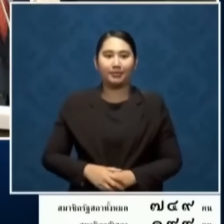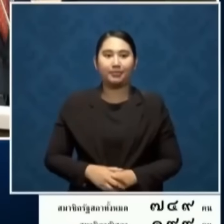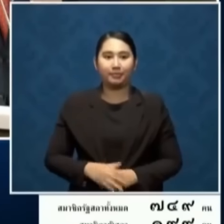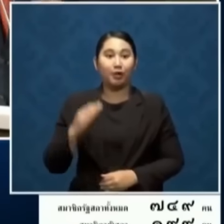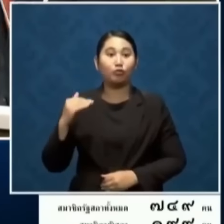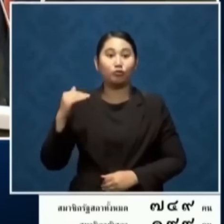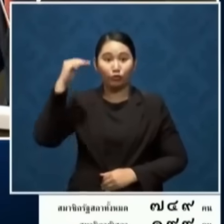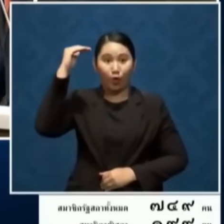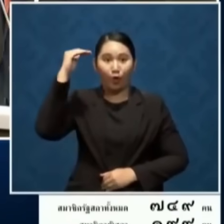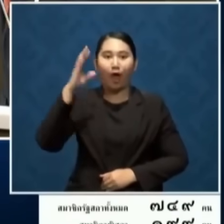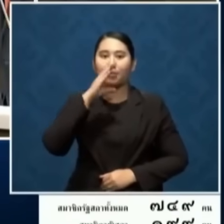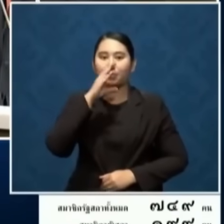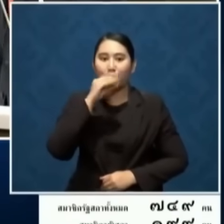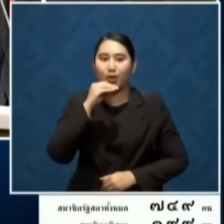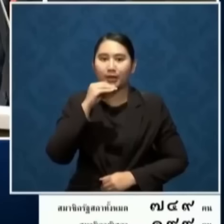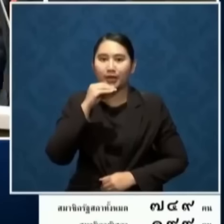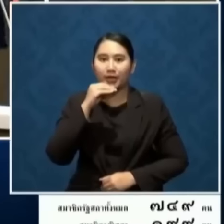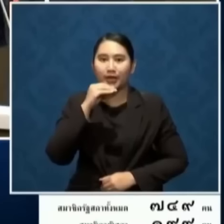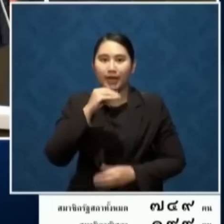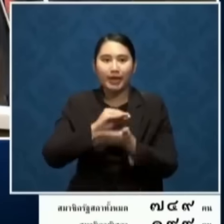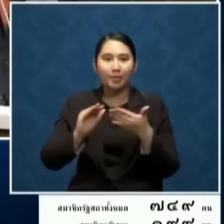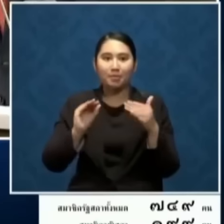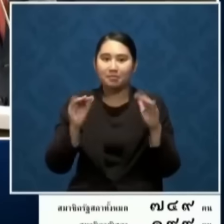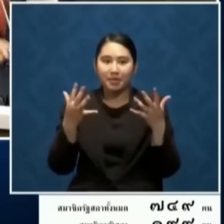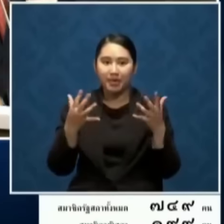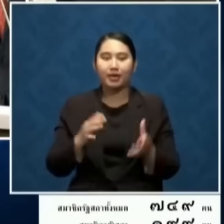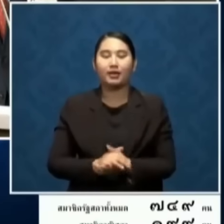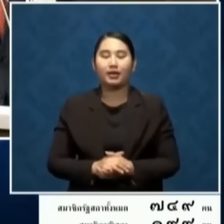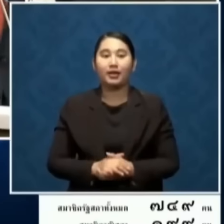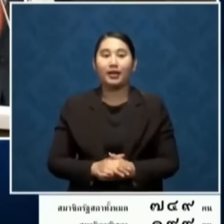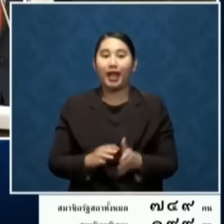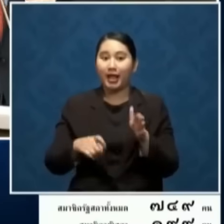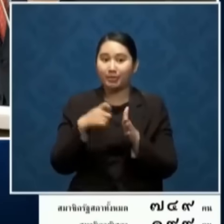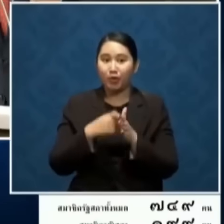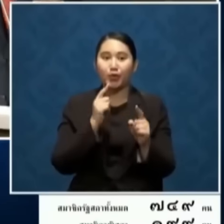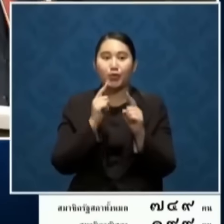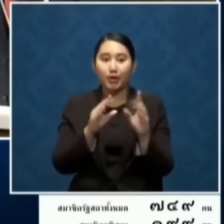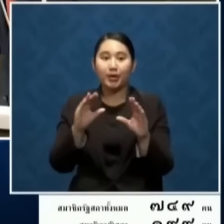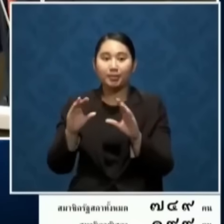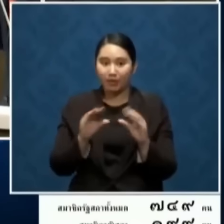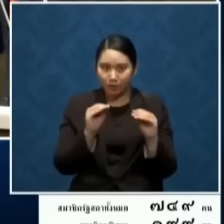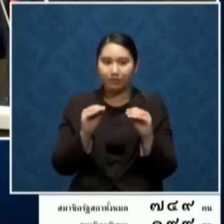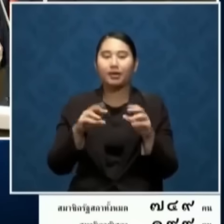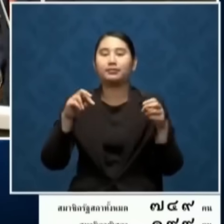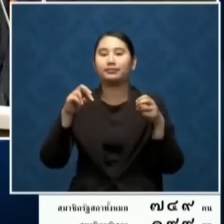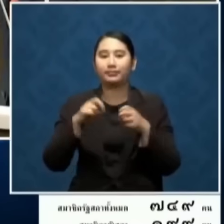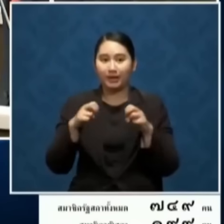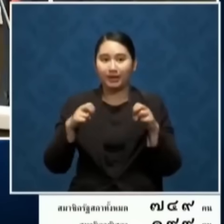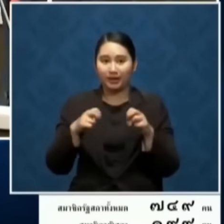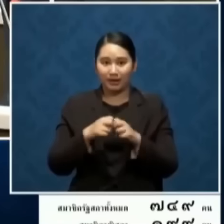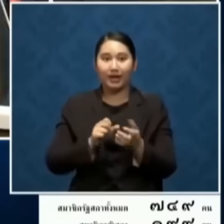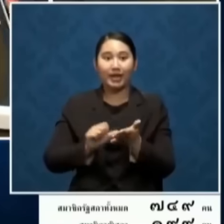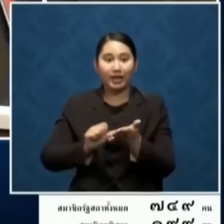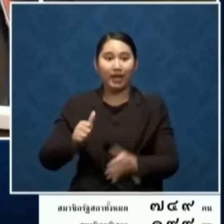กลับมาแล้วที่จะมีบทบาทที่ดีกังวลใจที่วันนี้อภิปรายพูดถึงทหารยิงประชาชนพาดพิงถึงประเท